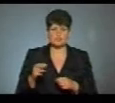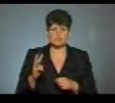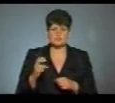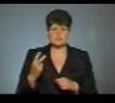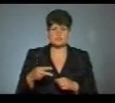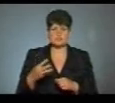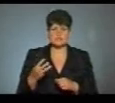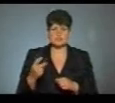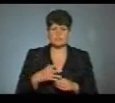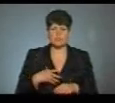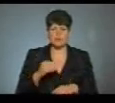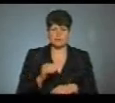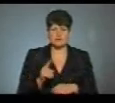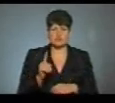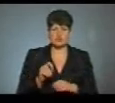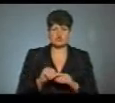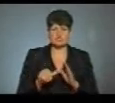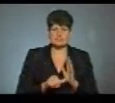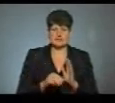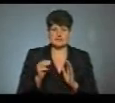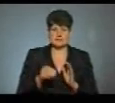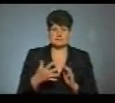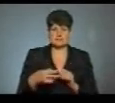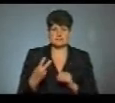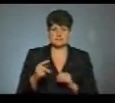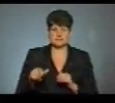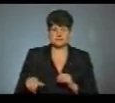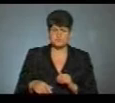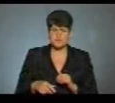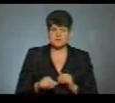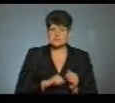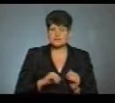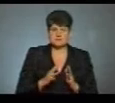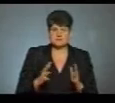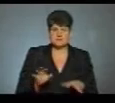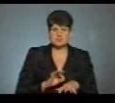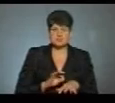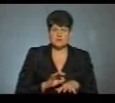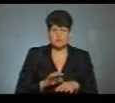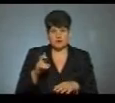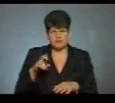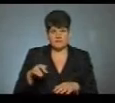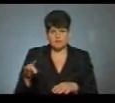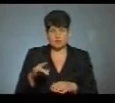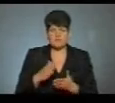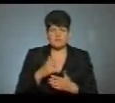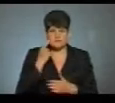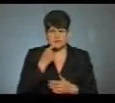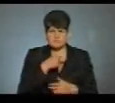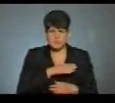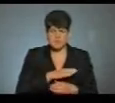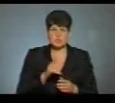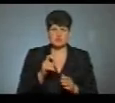441 323 людини, померли 116 052 особи. Найбільше хворих у країнах Європи зараз є в Іспанії,